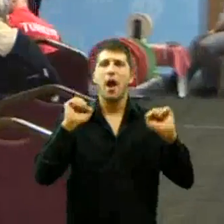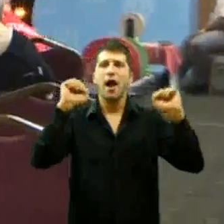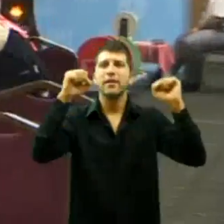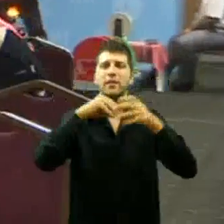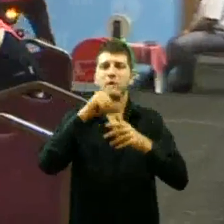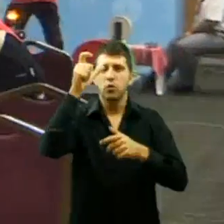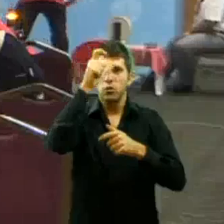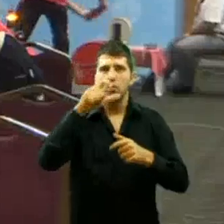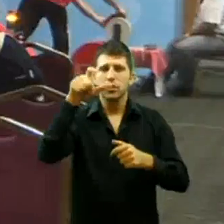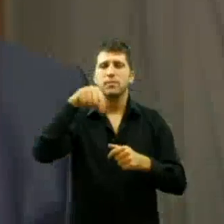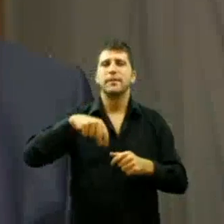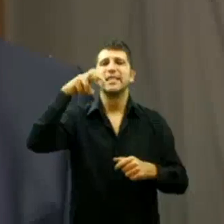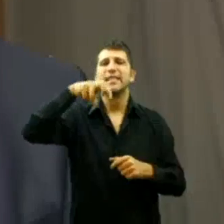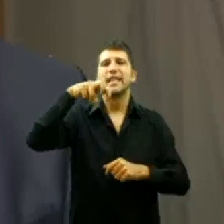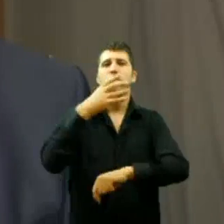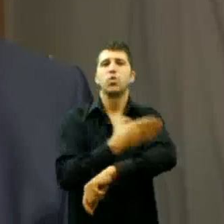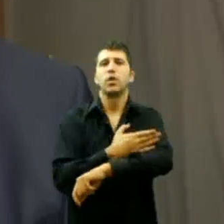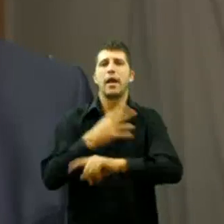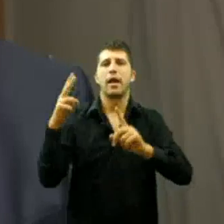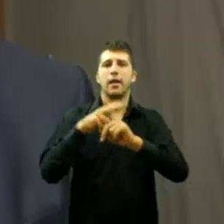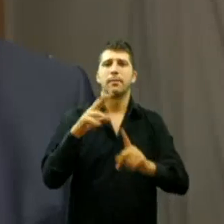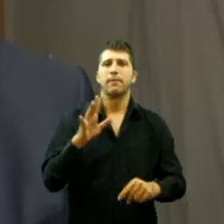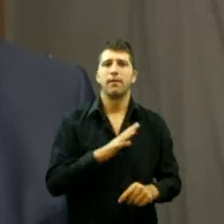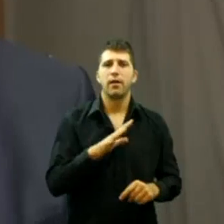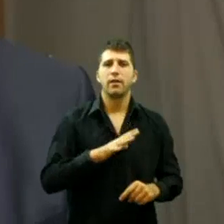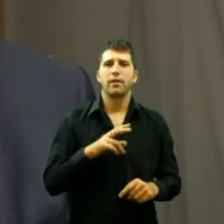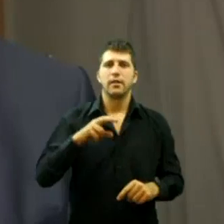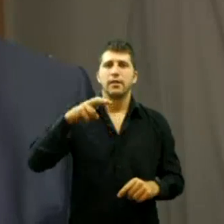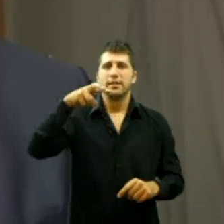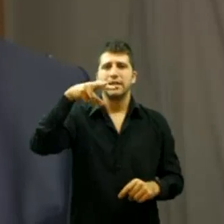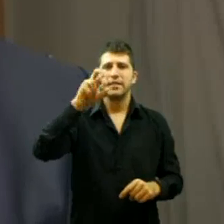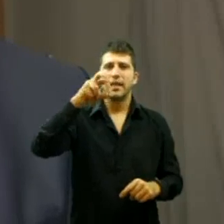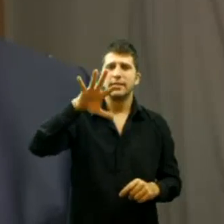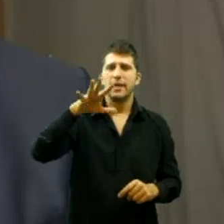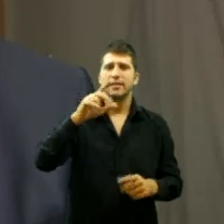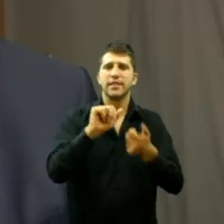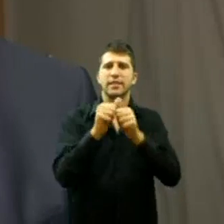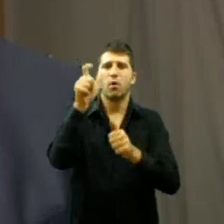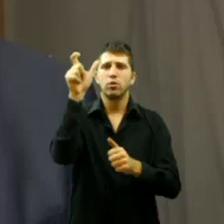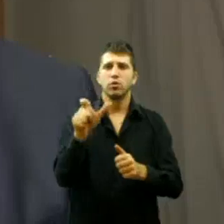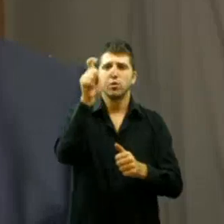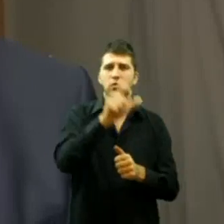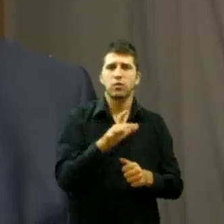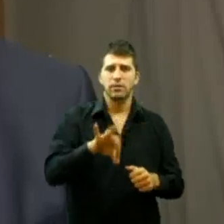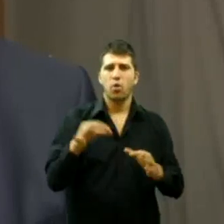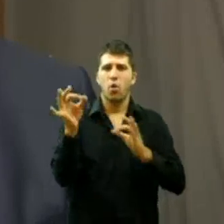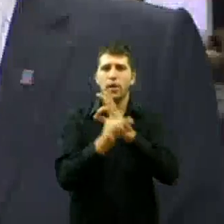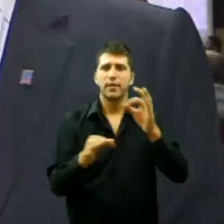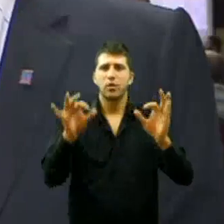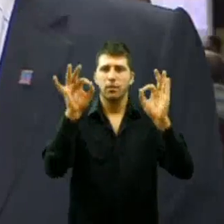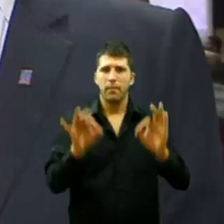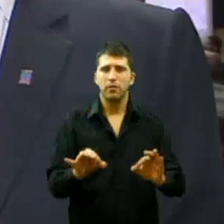Türkiye dahil 8 ülke katılıyor. 80 civarında sporcuyla şu anda organizasyon